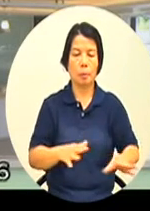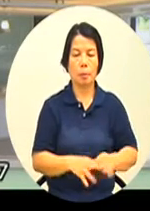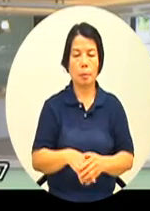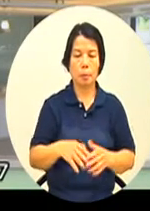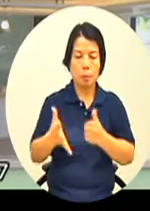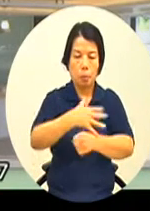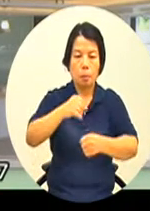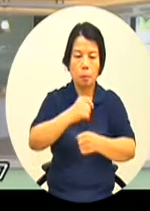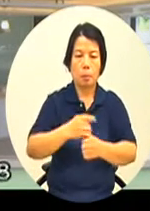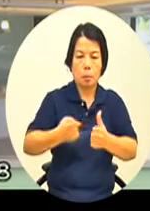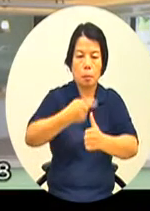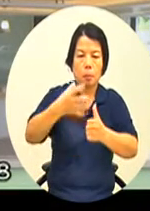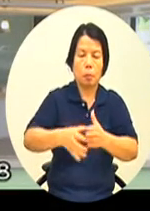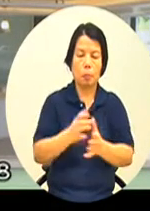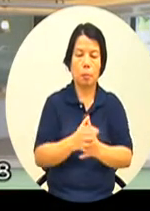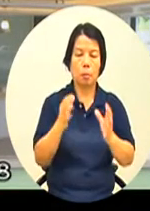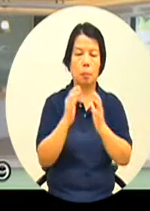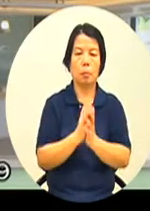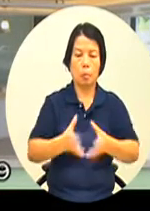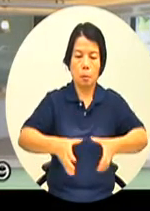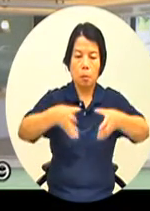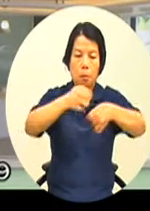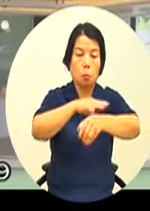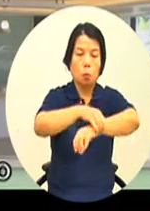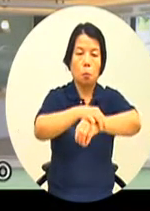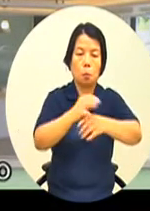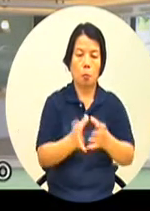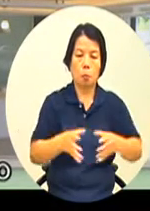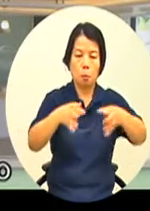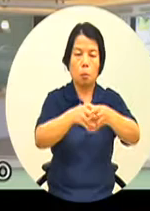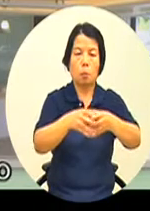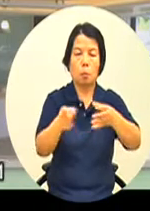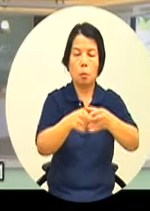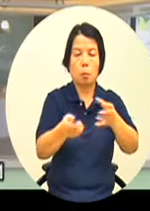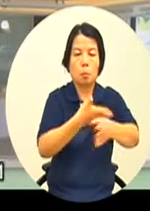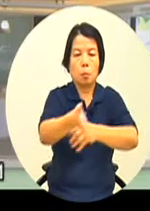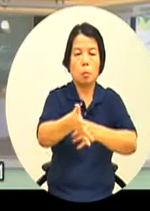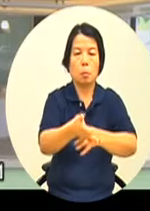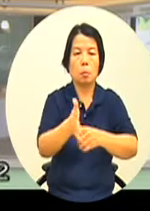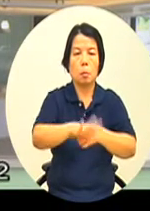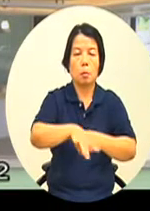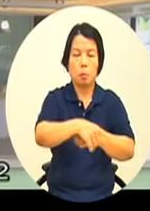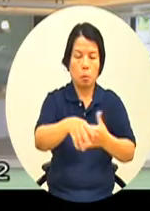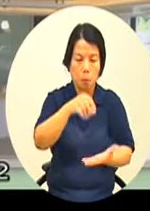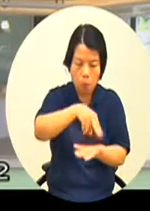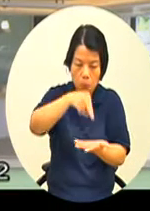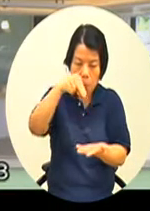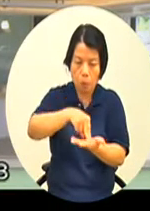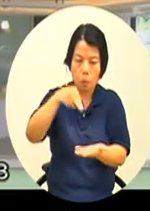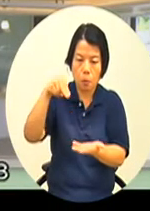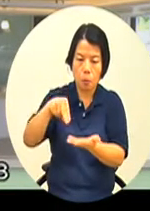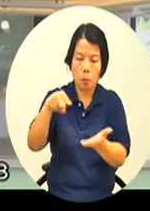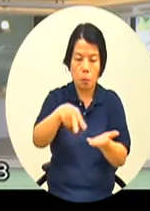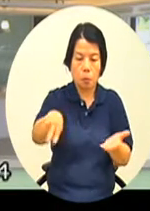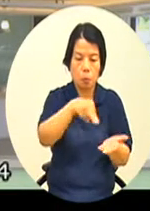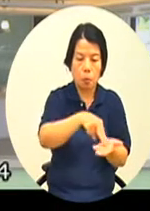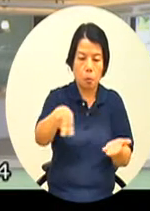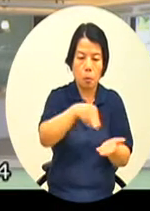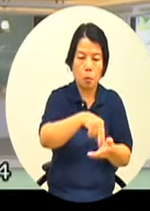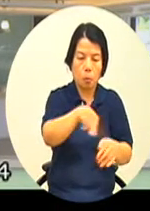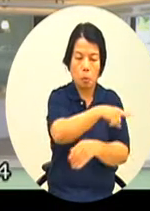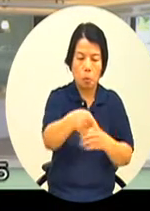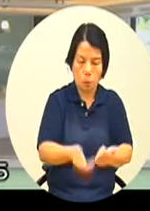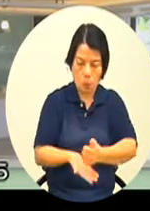创的我们这个骨灰安息盒，让我们所有的先人在捡骨的过程当中可以达到相对的一个尊